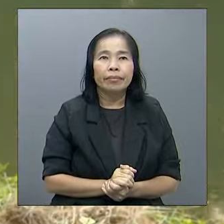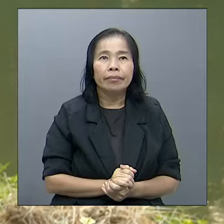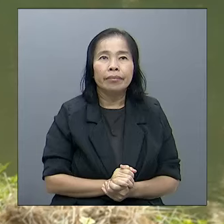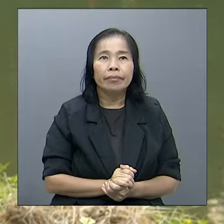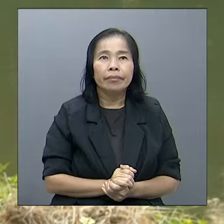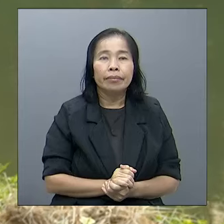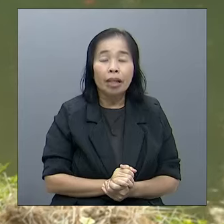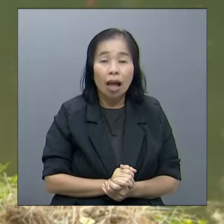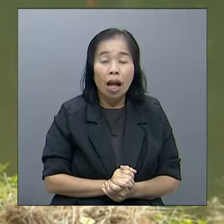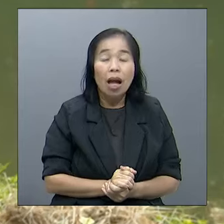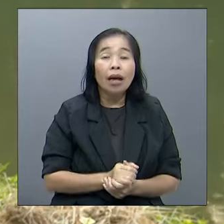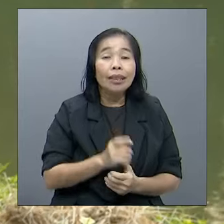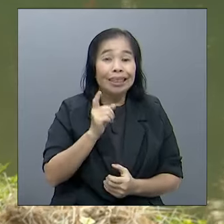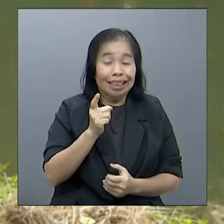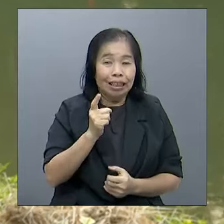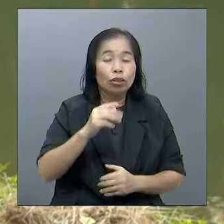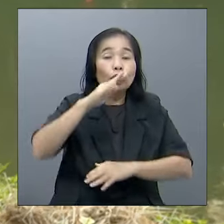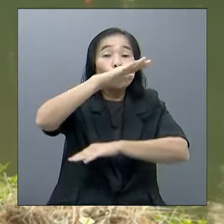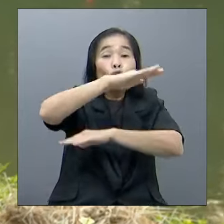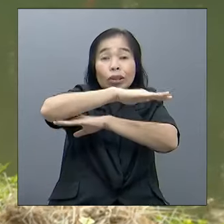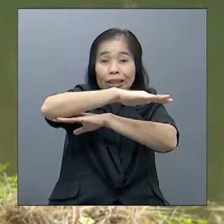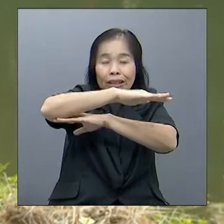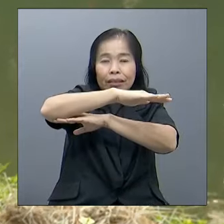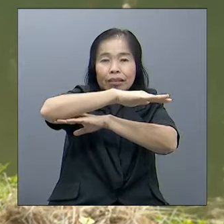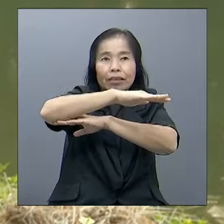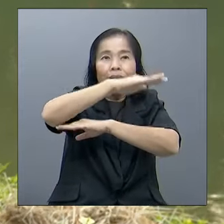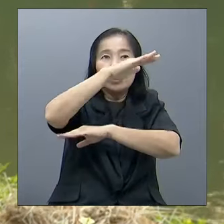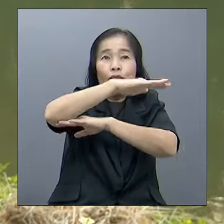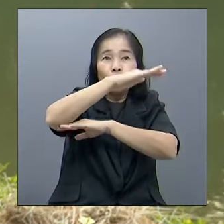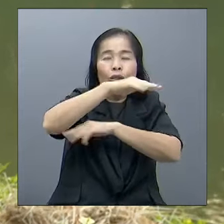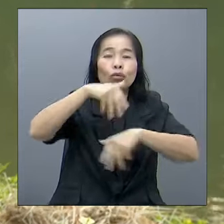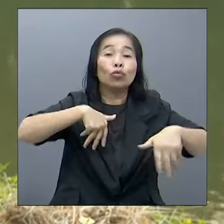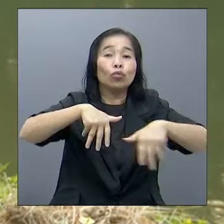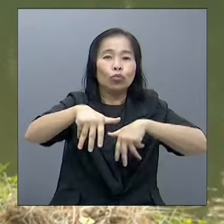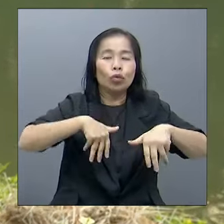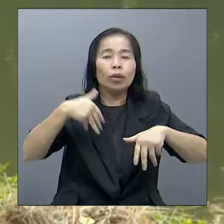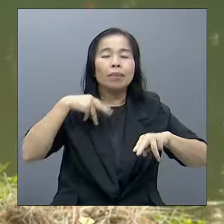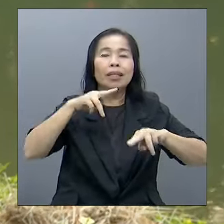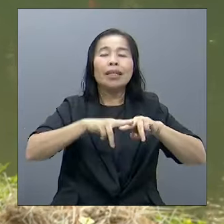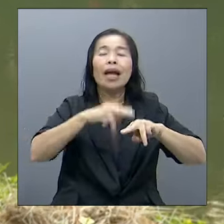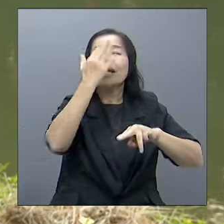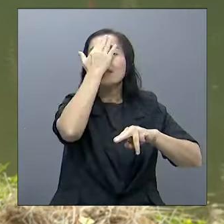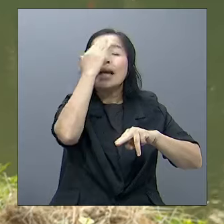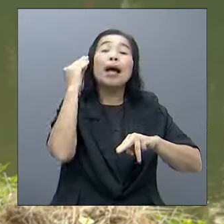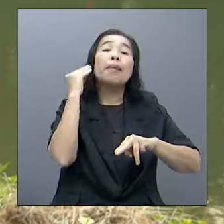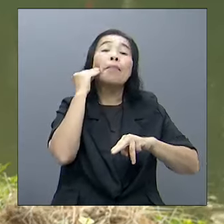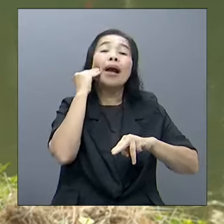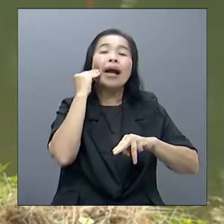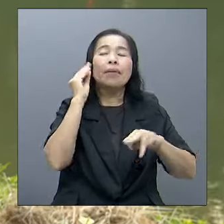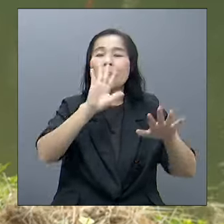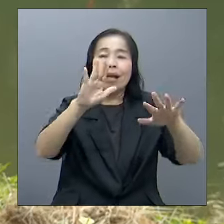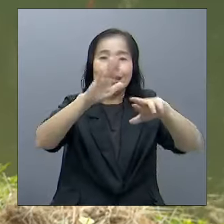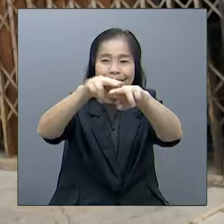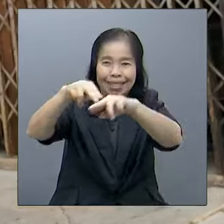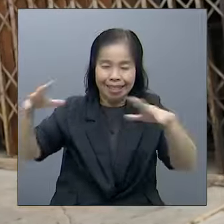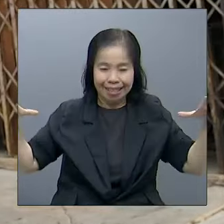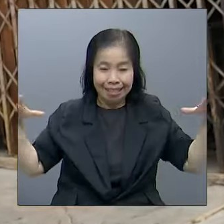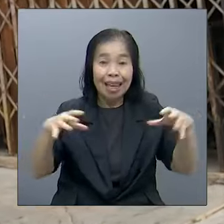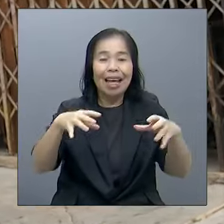โดยปกติแล้วถ้าช่วงเย็นๆเนี่ยพวกคนในชุมชนนะคะเขาก็จะนั่งกันหน้าบ้านเนอะวันนี้เราก็เชิญชวนเขานัดมาคุยกัน